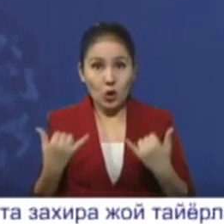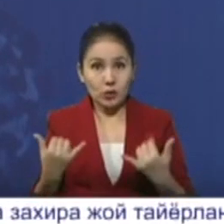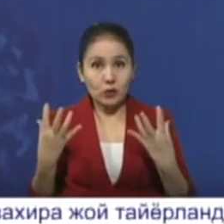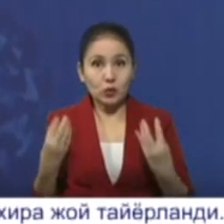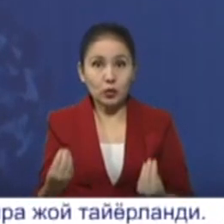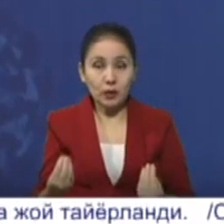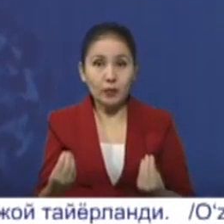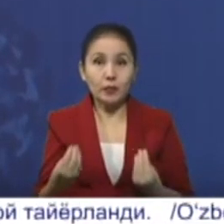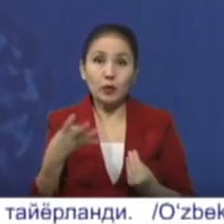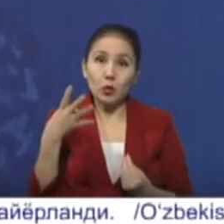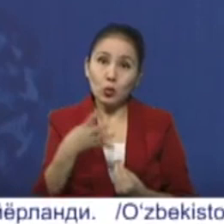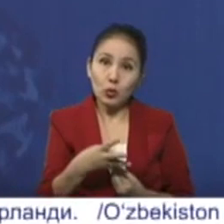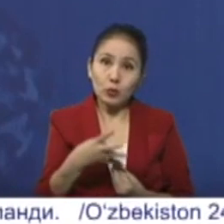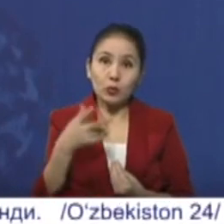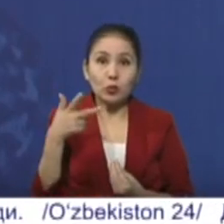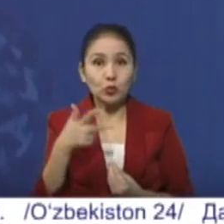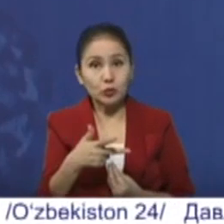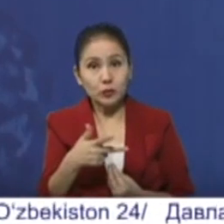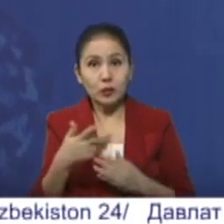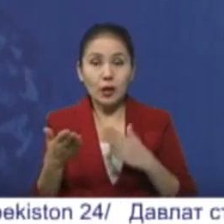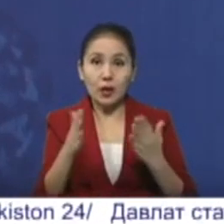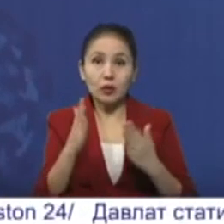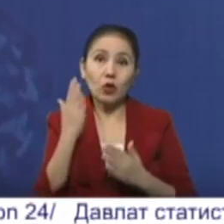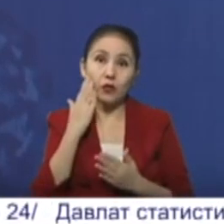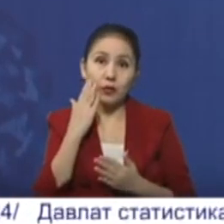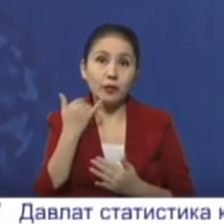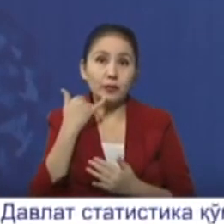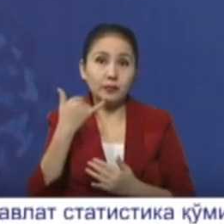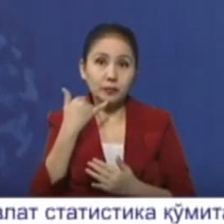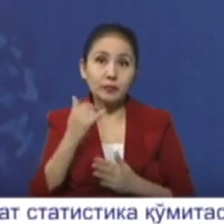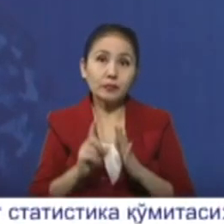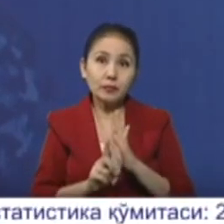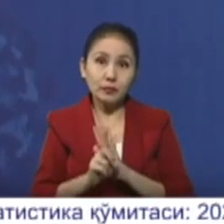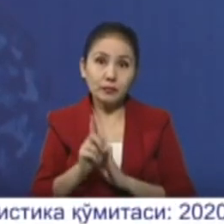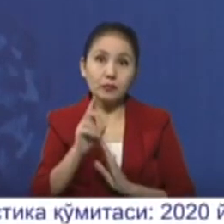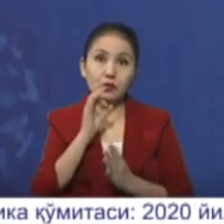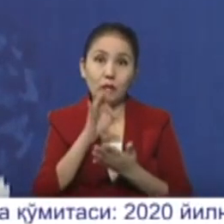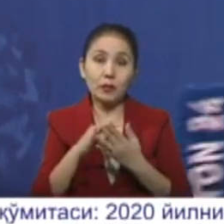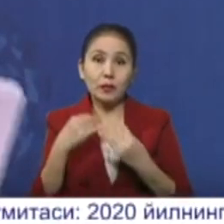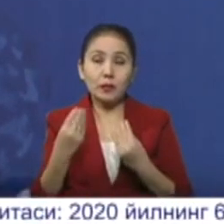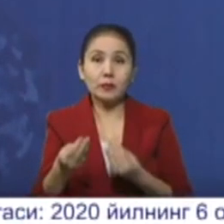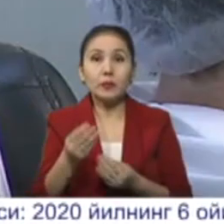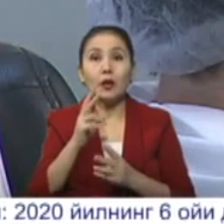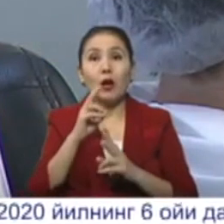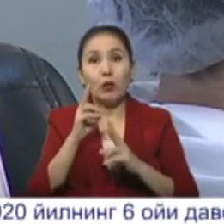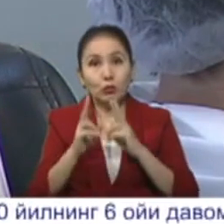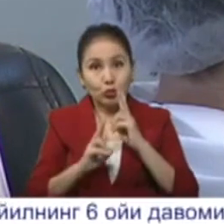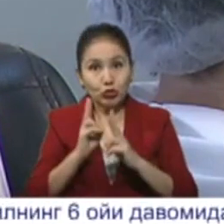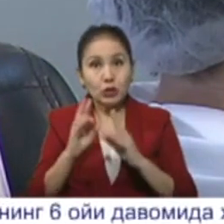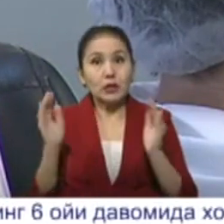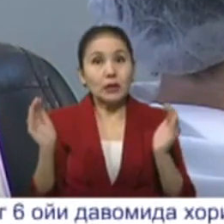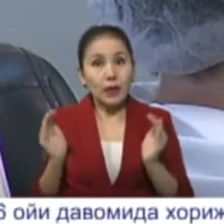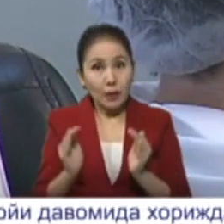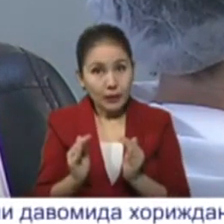kunda 4000, 3000 atrofidagi qo'ng'iroqlarga, murojaatlarga javob beryapmiz. Demak, murojaatlar soni kamaygan.